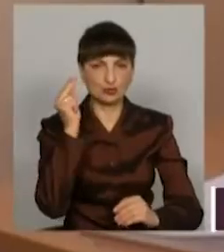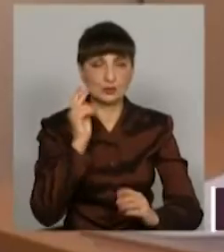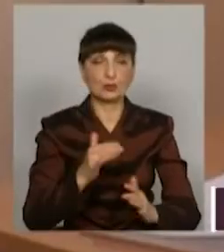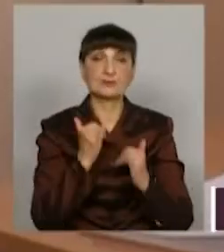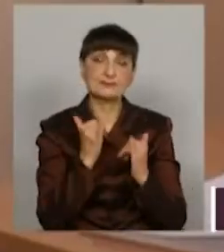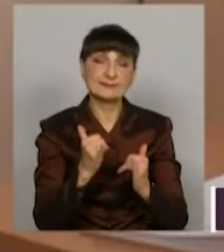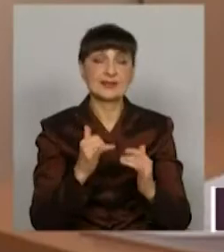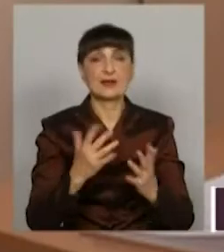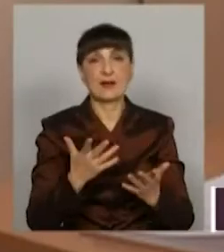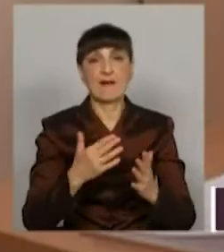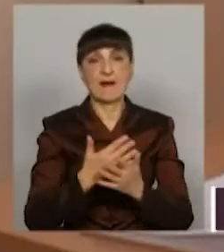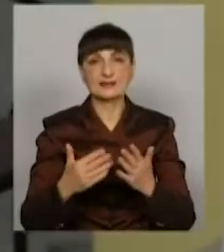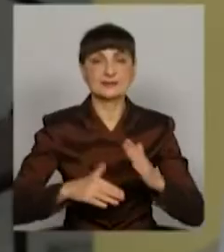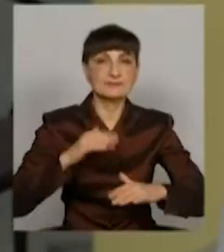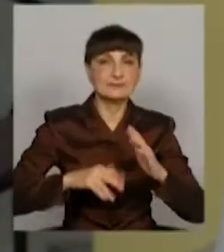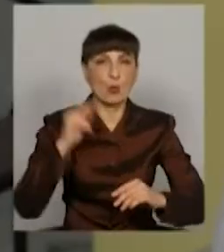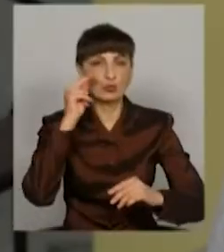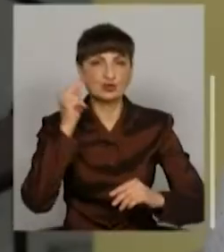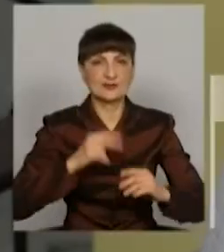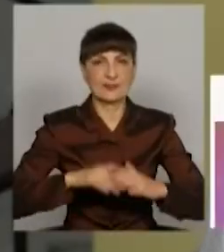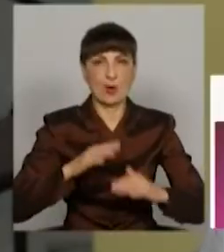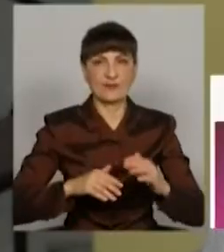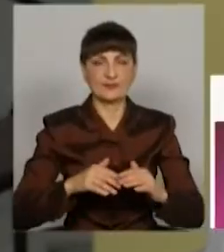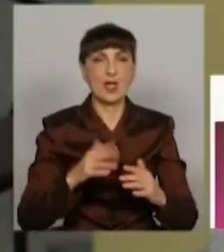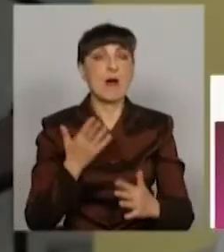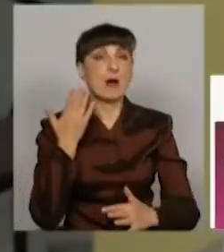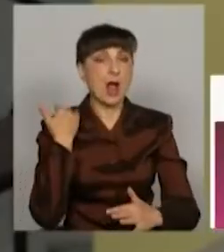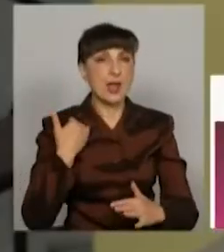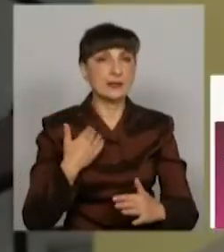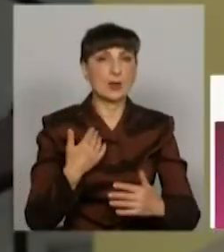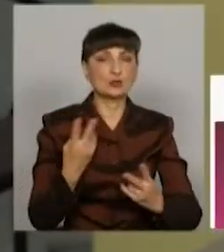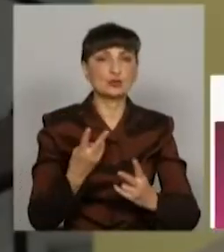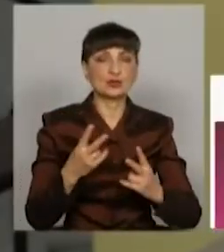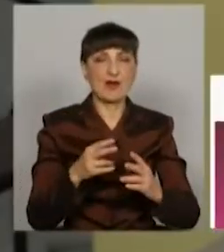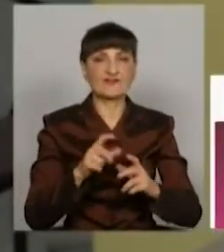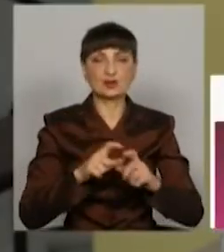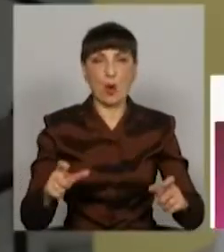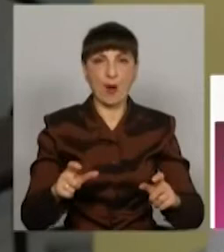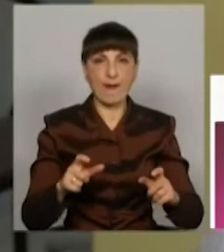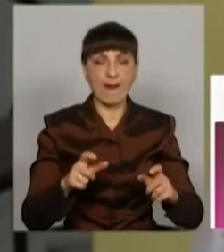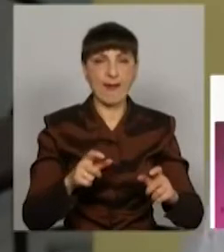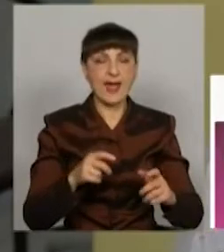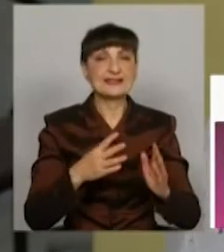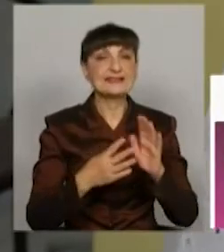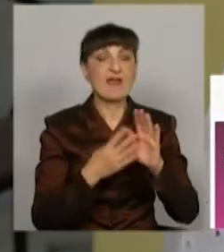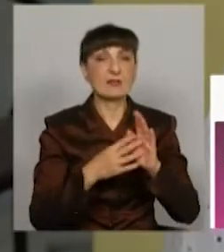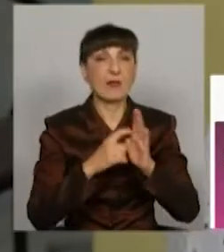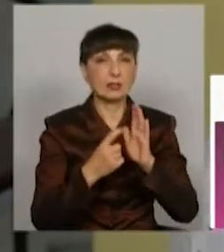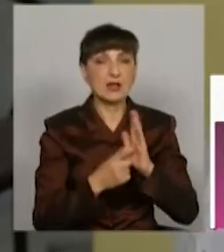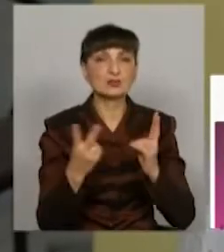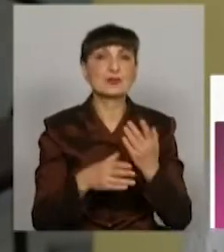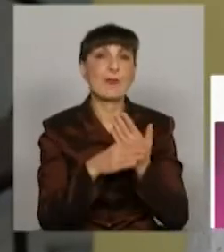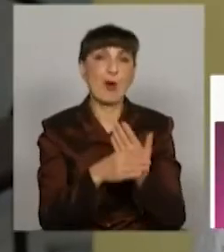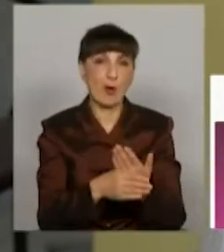уделять внимание профориентации. Уклон большой делается на раннюю профдиагностику в школе. То есть девятиклассникам нужна помощь,